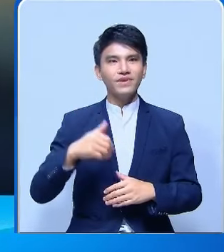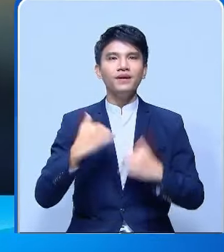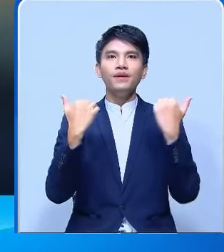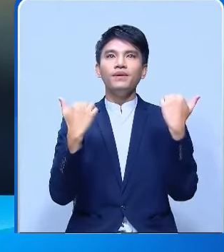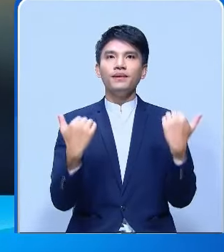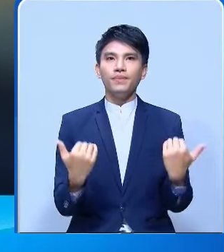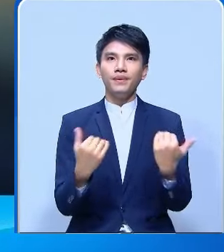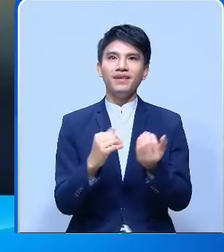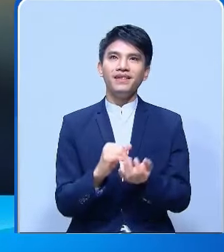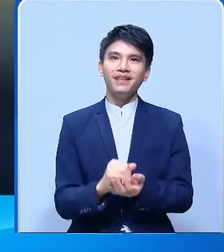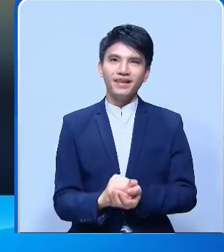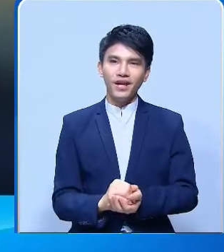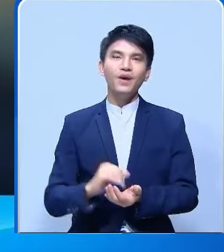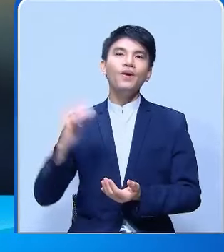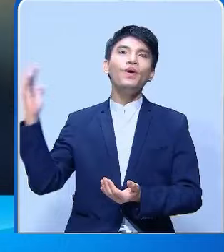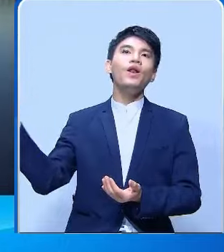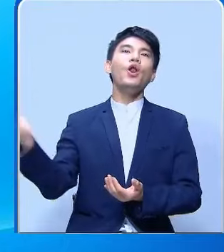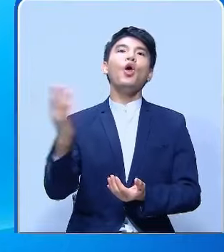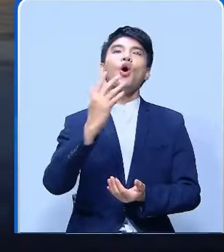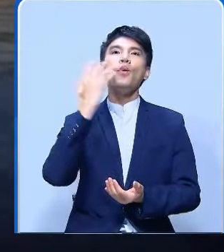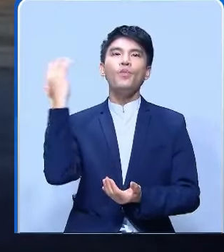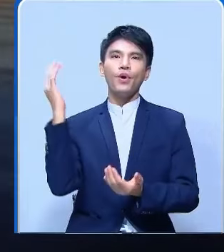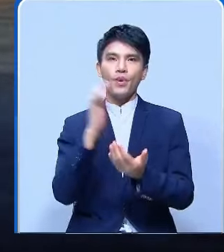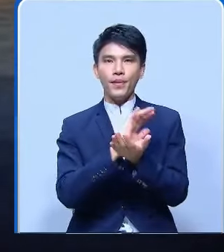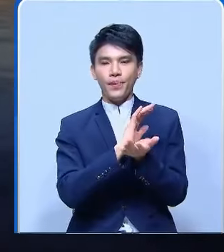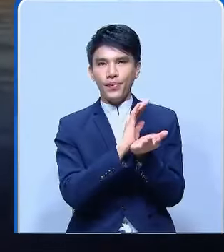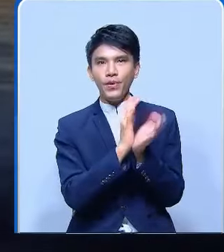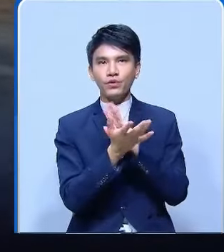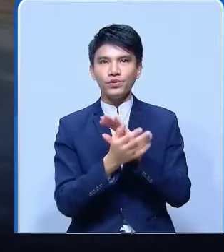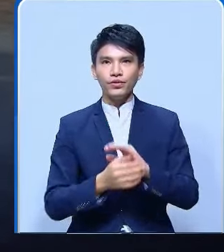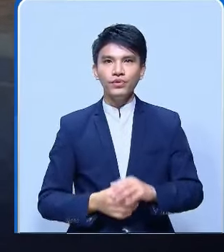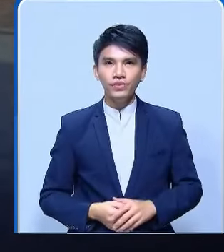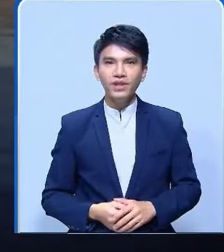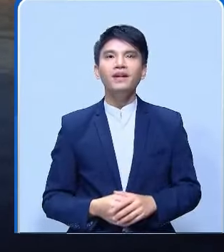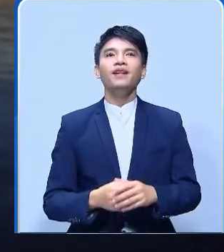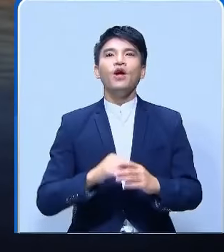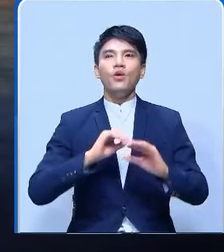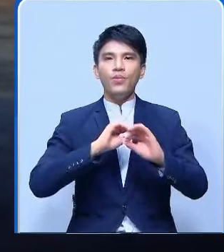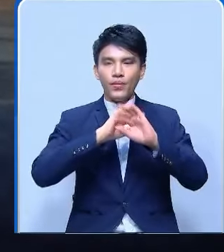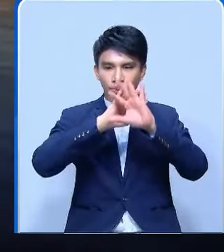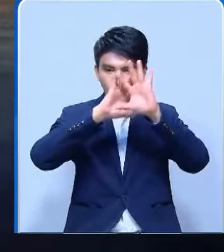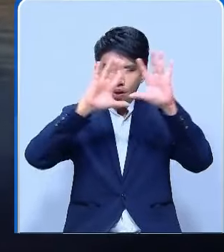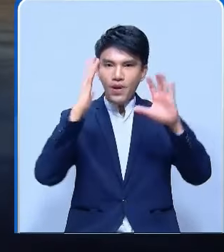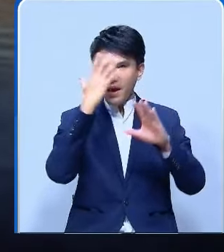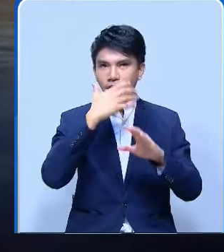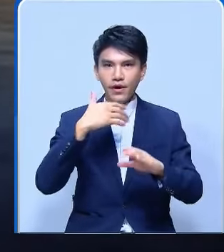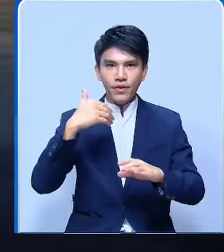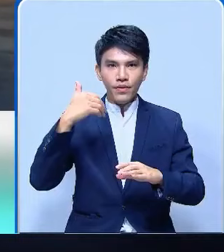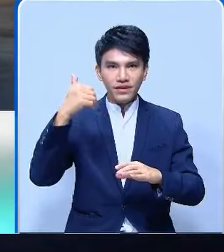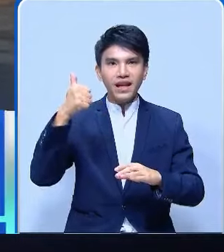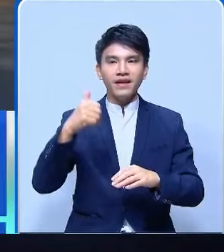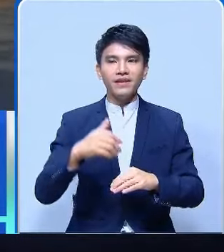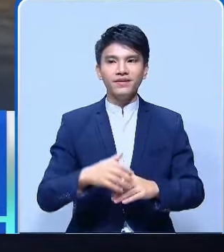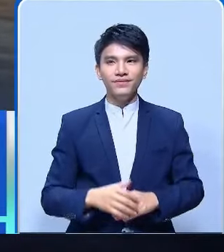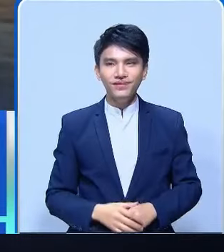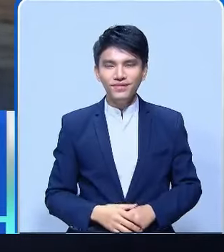อกว่าลมกำลังจะเปลี่ยนทิศนะกำลังจะเปลี่ยนผ่านฤดูนะคะแล้วท้องฟ้าก็โปร่งเลยชาวบ้านบอกว่าโอ้โหเ